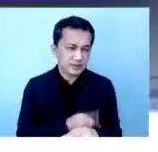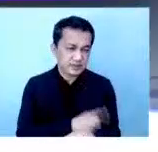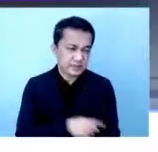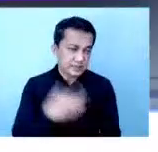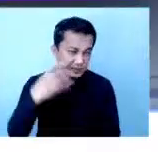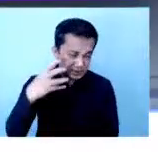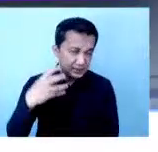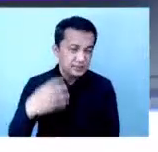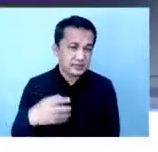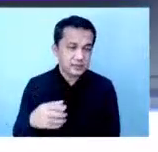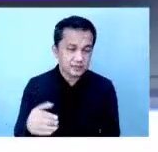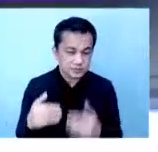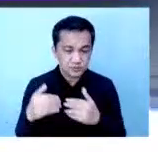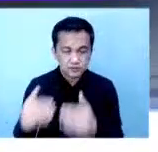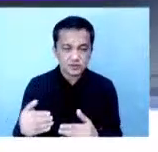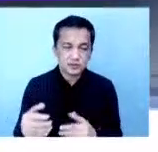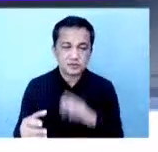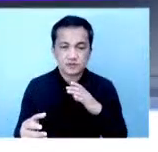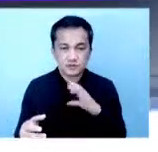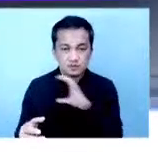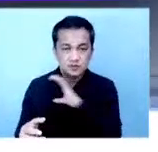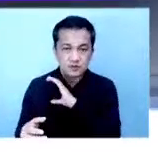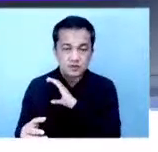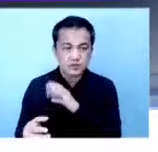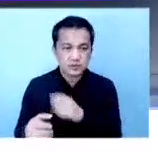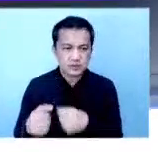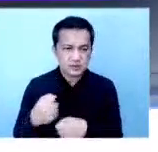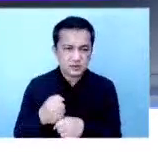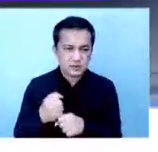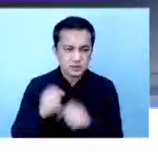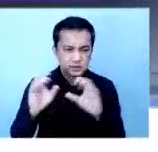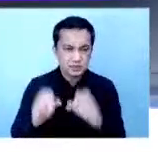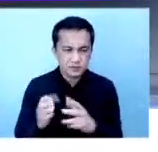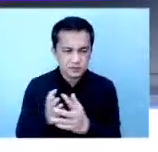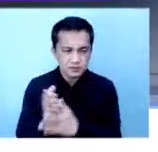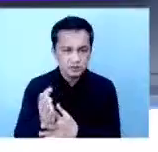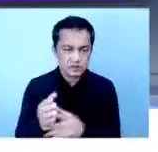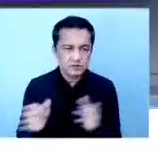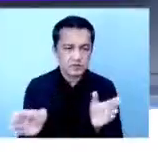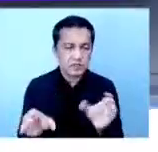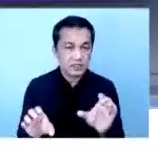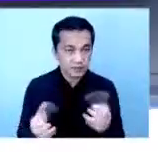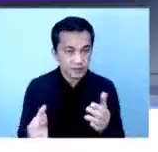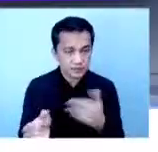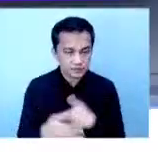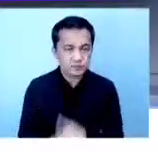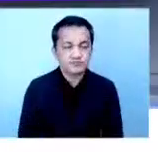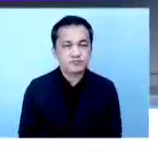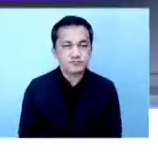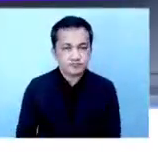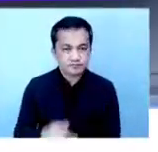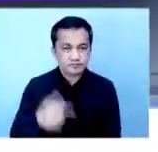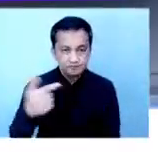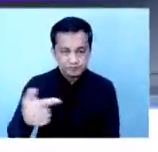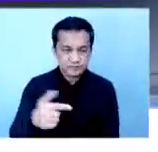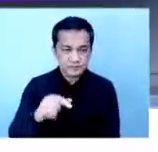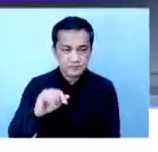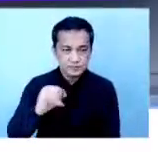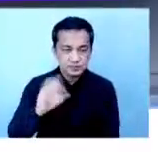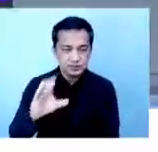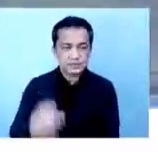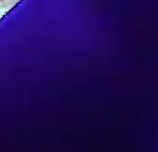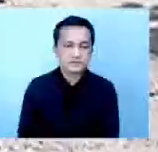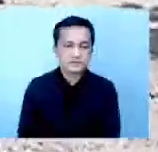naman isinusulong ng isang kongresista na gawing climate resilient ang mga classroom. Nasa frontline ng balitang yan, si JC